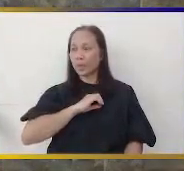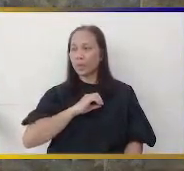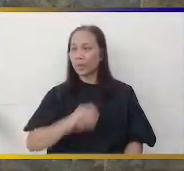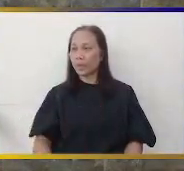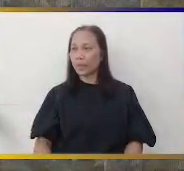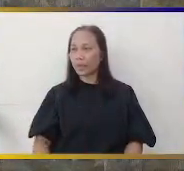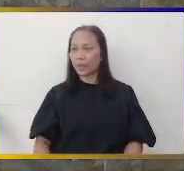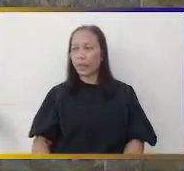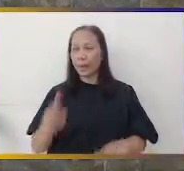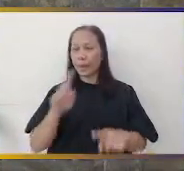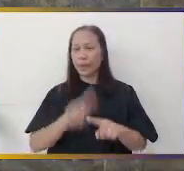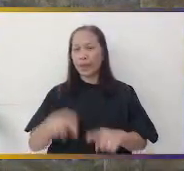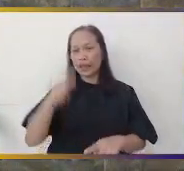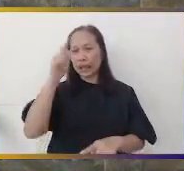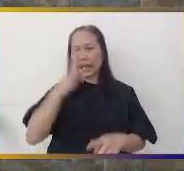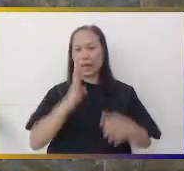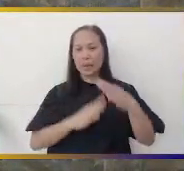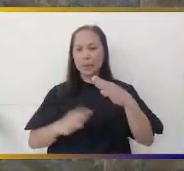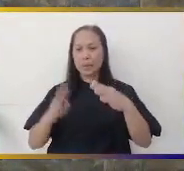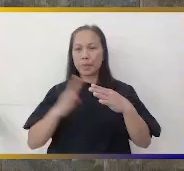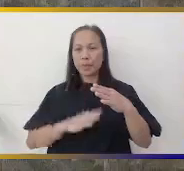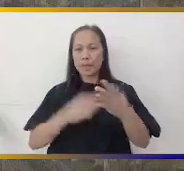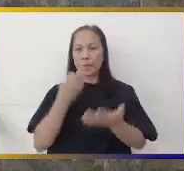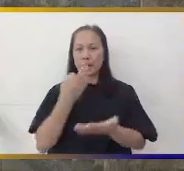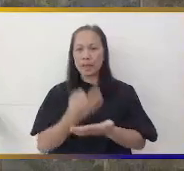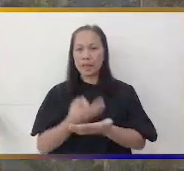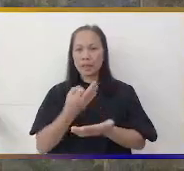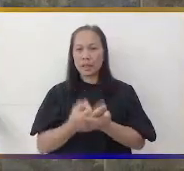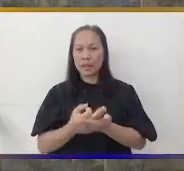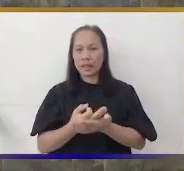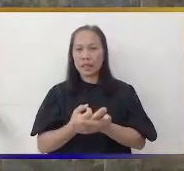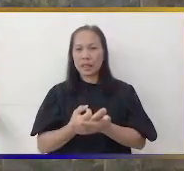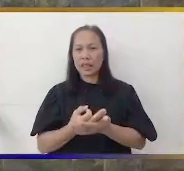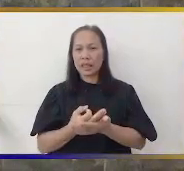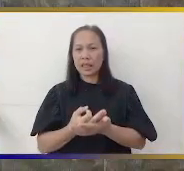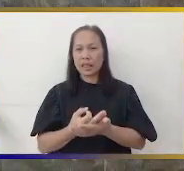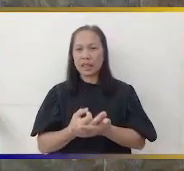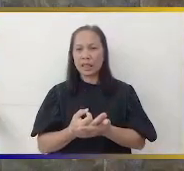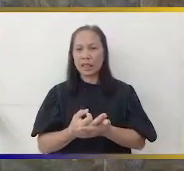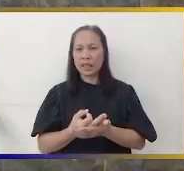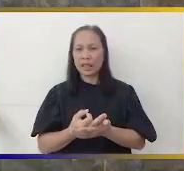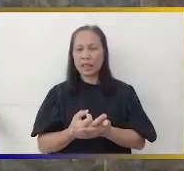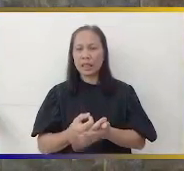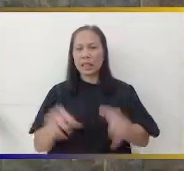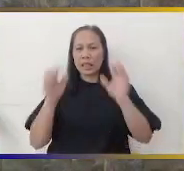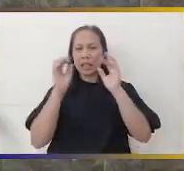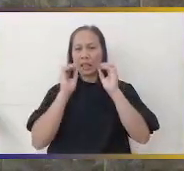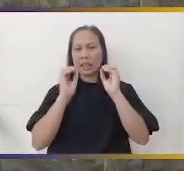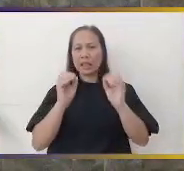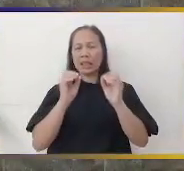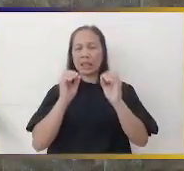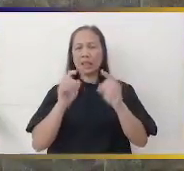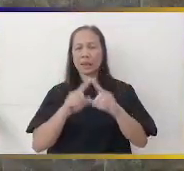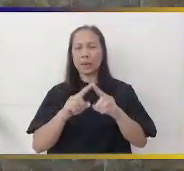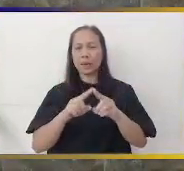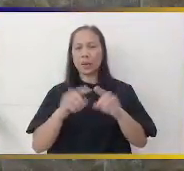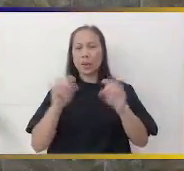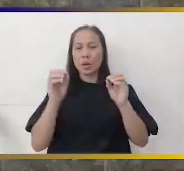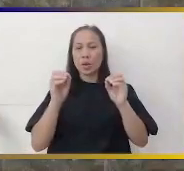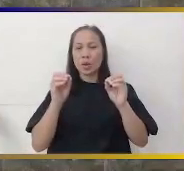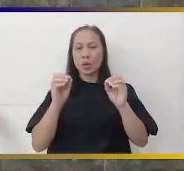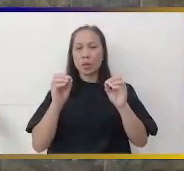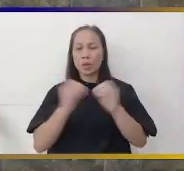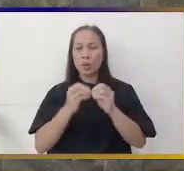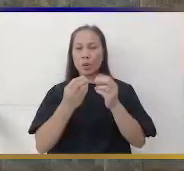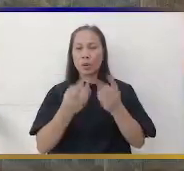he makes our money valuable for us Paano yan ginagawa ng Diyos Kaya nga pinagpaplanuhan niya